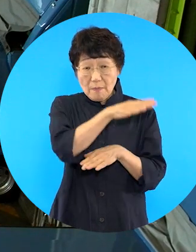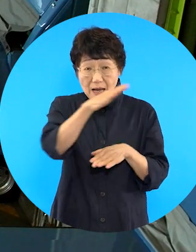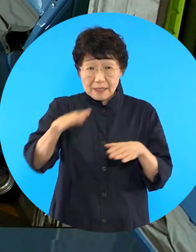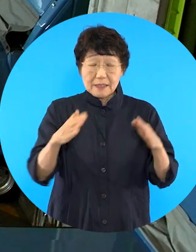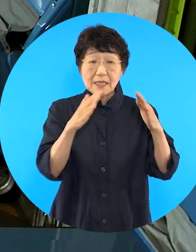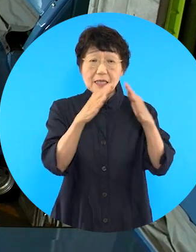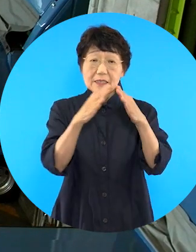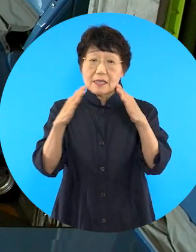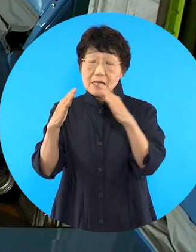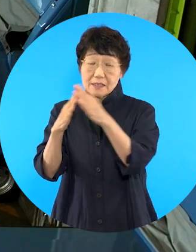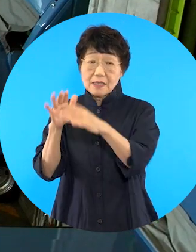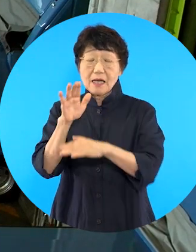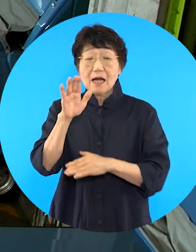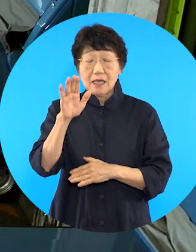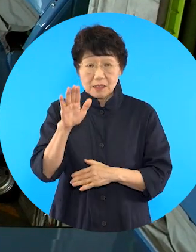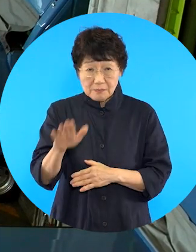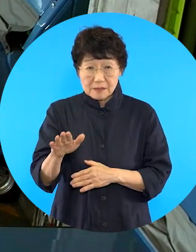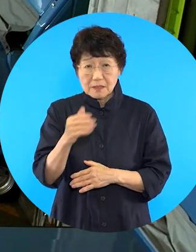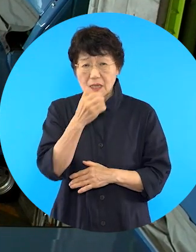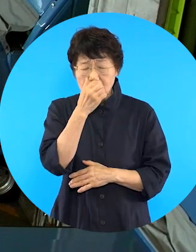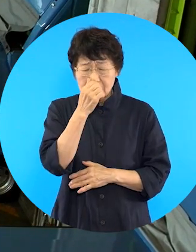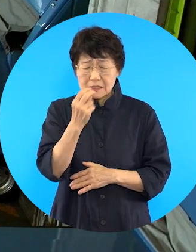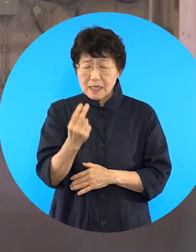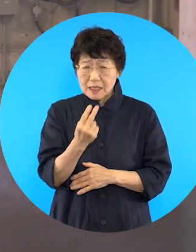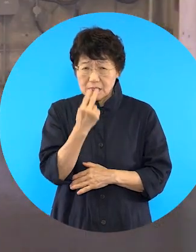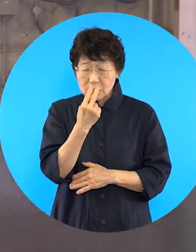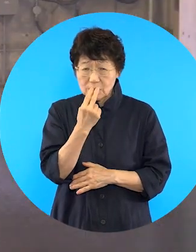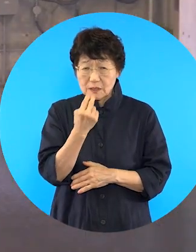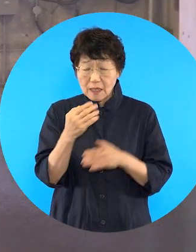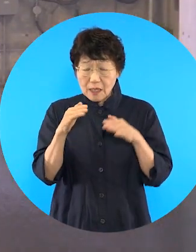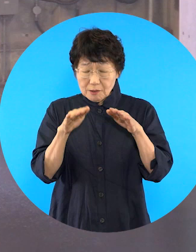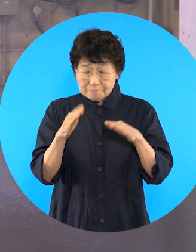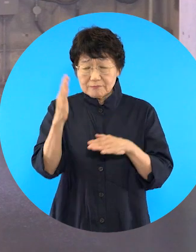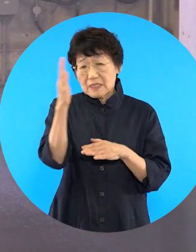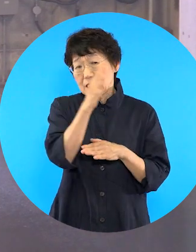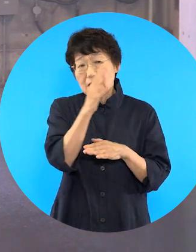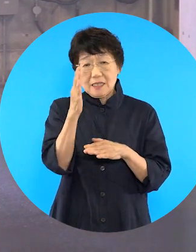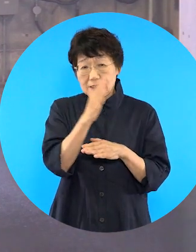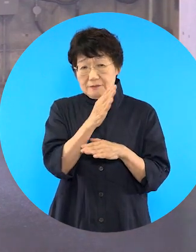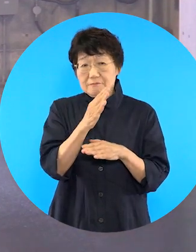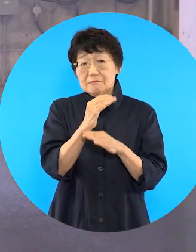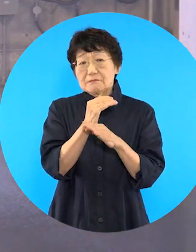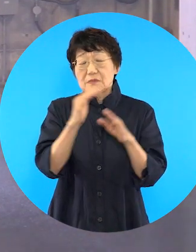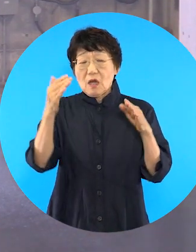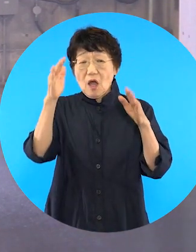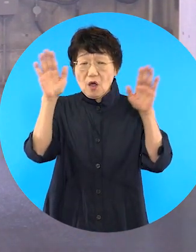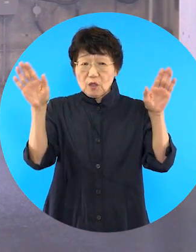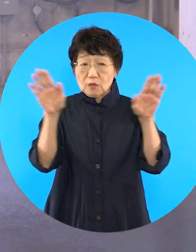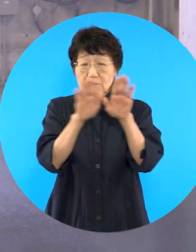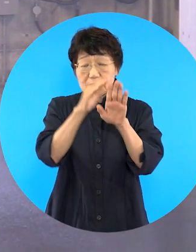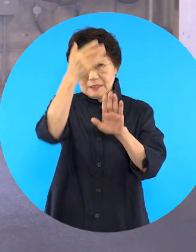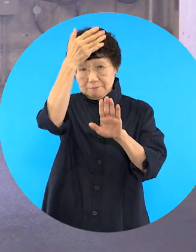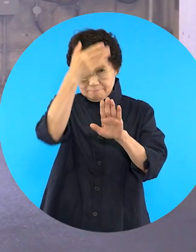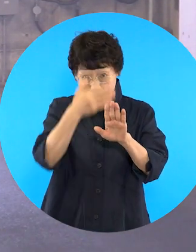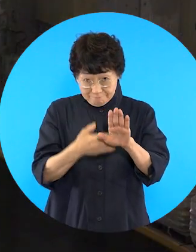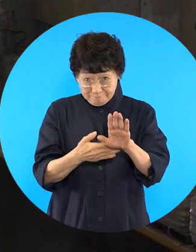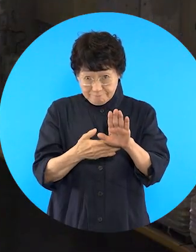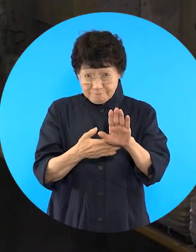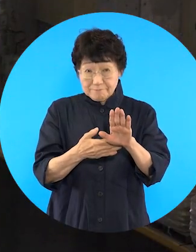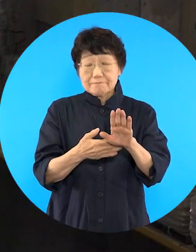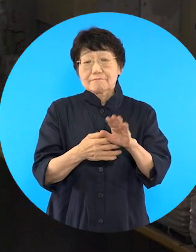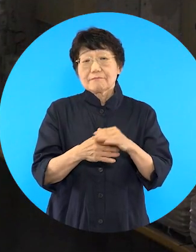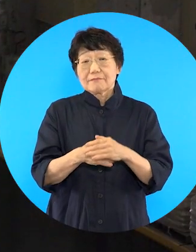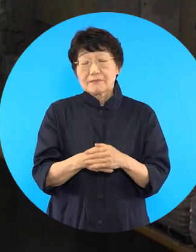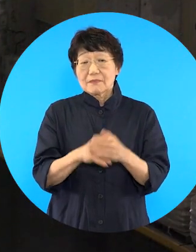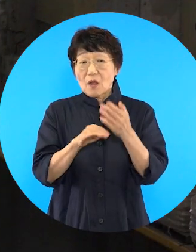ので、嫌な空気が外に行かないように育住物を対策を施しています。また、ここの空気を